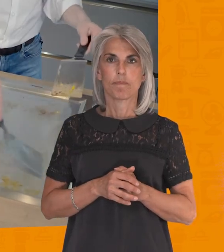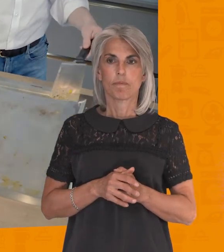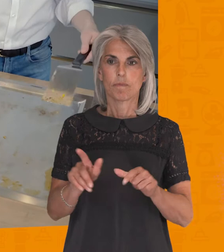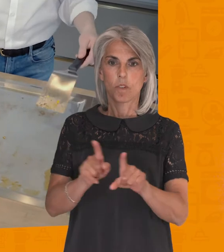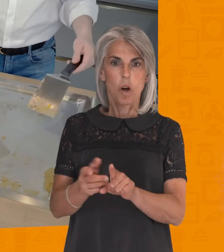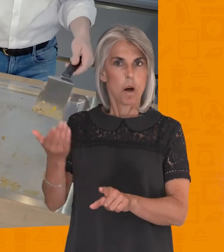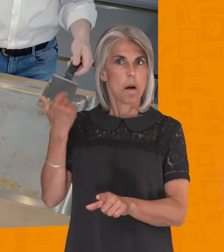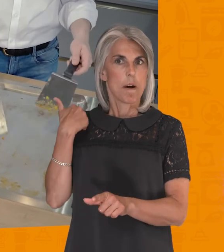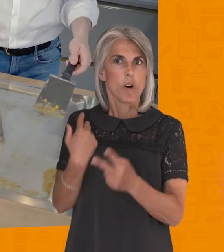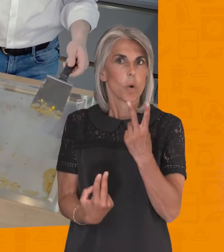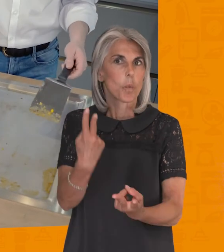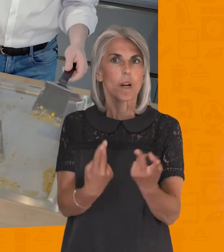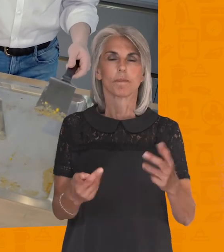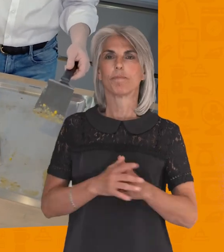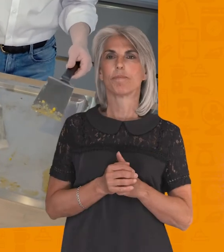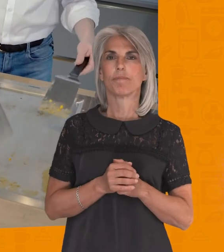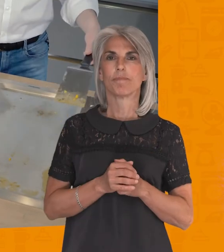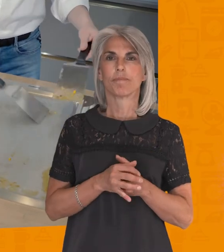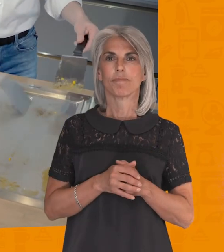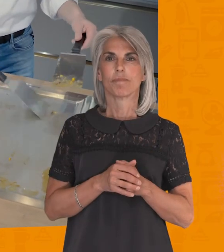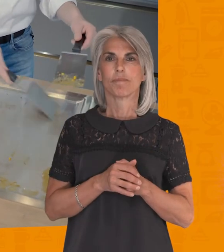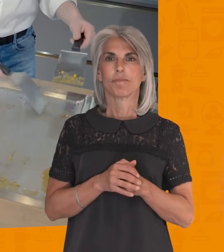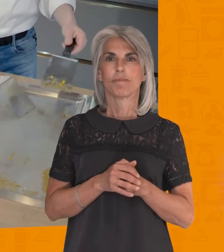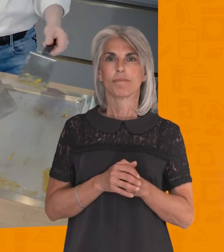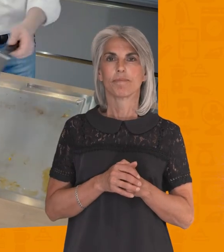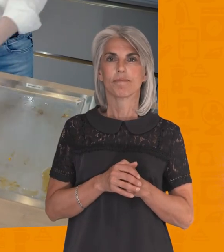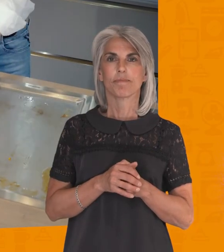aussi beau que vous l'avez laissé.